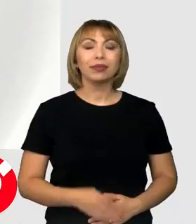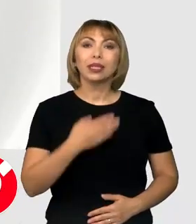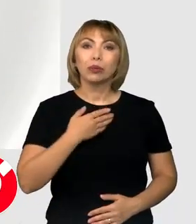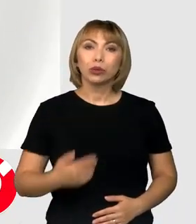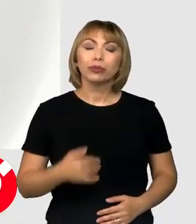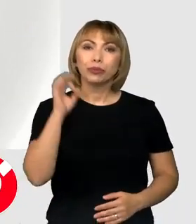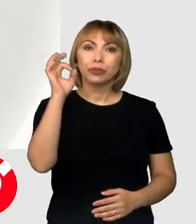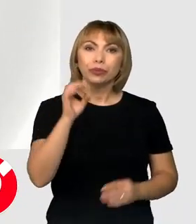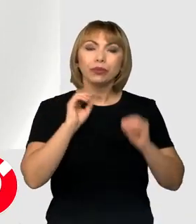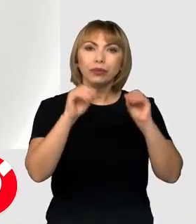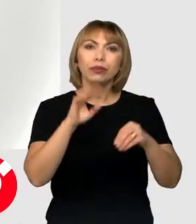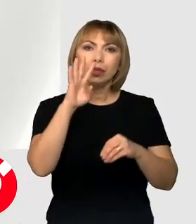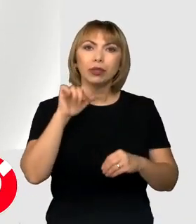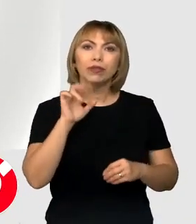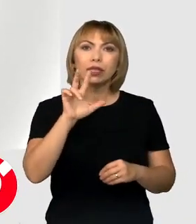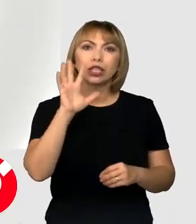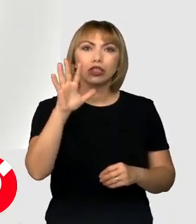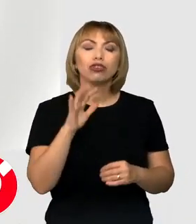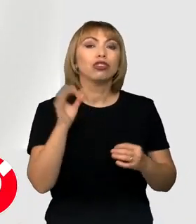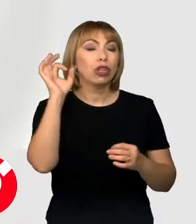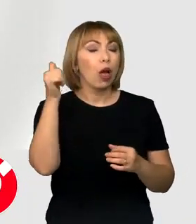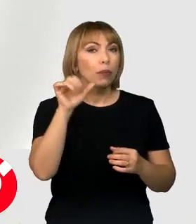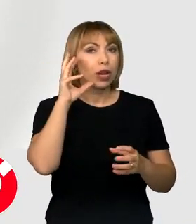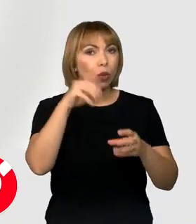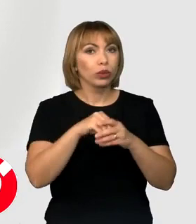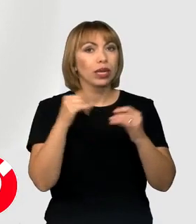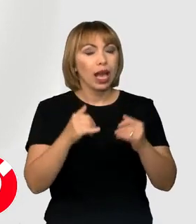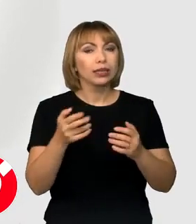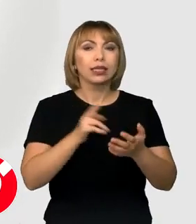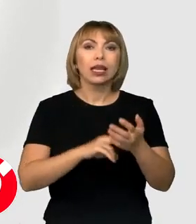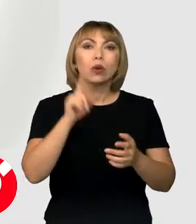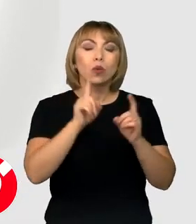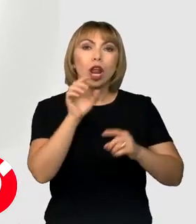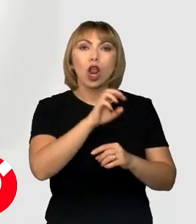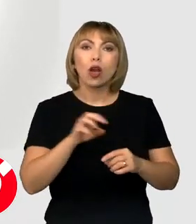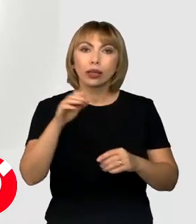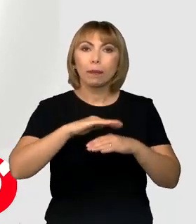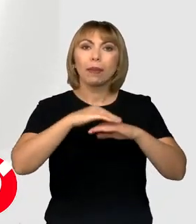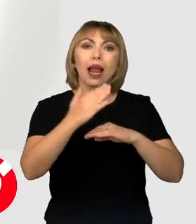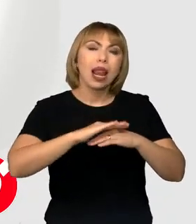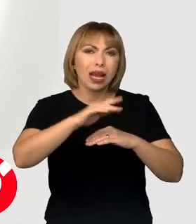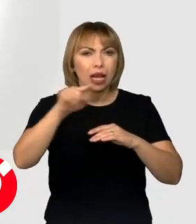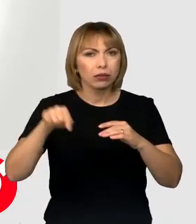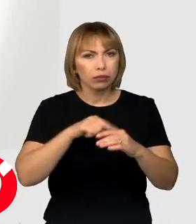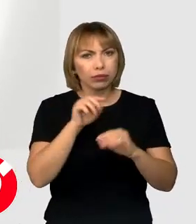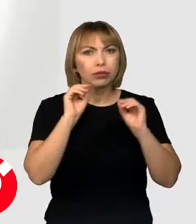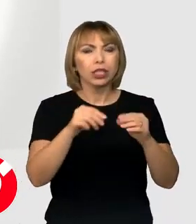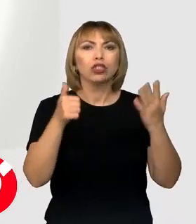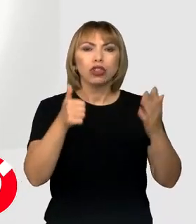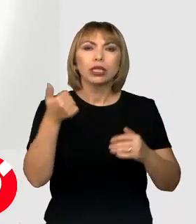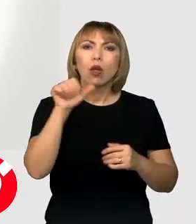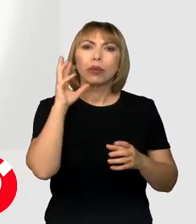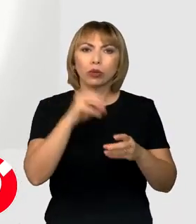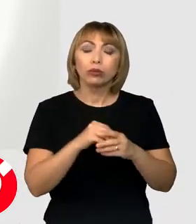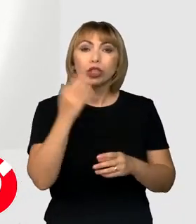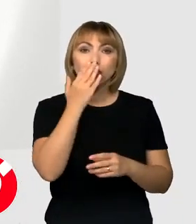În București, incidența a ajuns la 4,35 la 1000 de locuitori astăzi, iar în unele localități pe lângă deja a depășit 6000 la 1000.